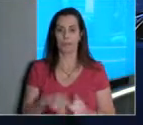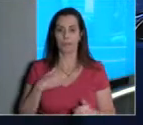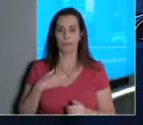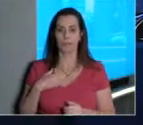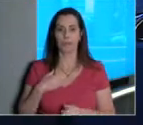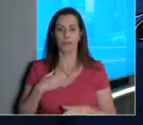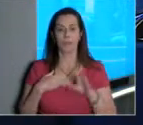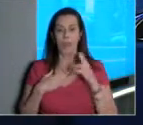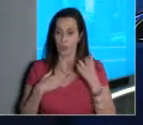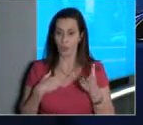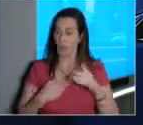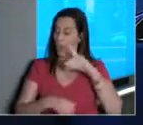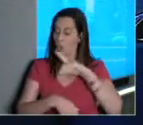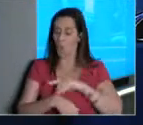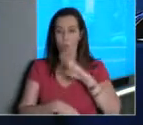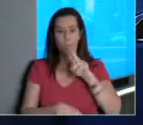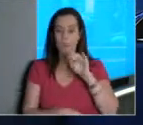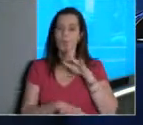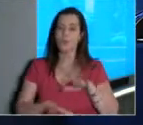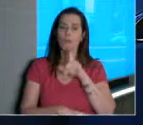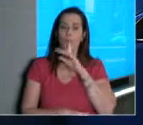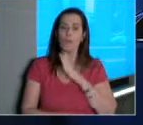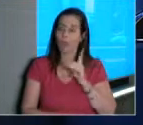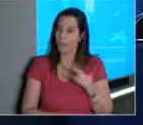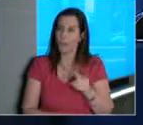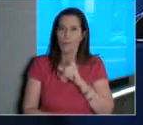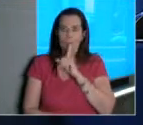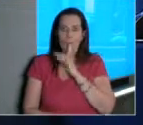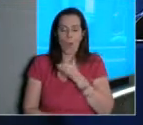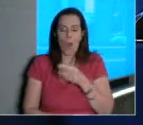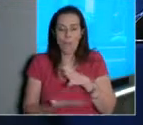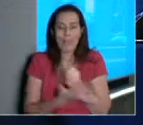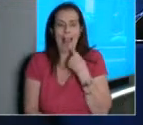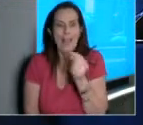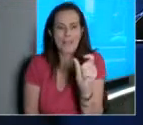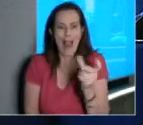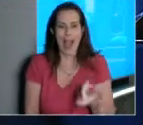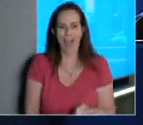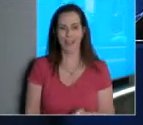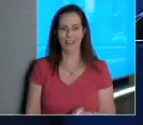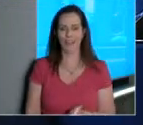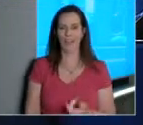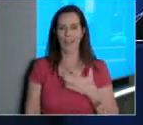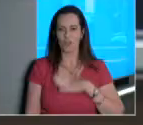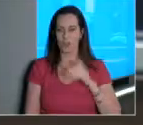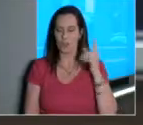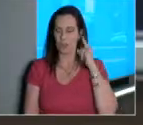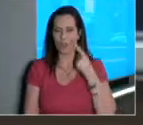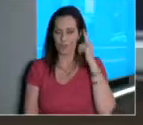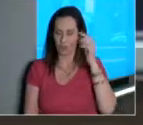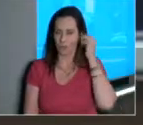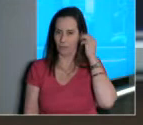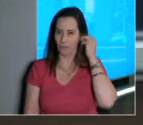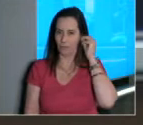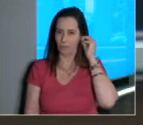יושב כאן איתנו בפאנל. דוקטור נוריאלי בשקט מופתיע, אני צריך לומר. לא מצליח אפילו להשתחל כאן. אני רוצה לשמוע את דעתך בנושא. אני